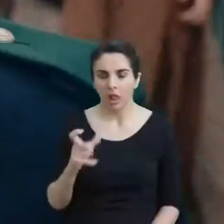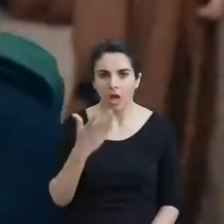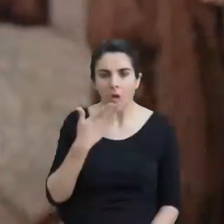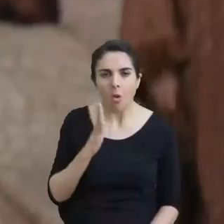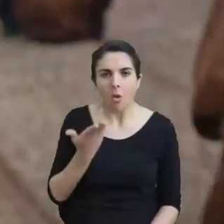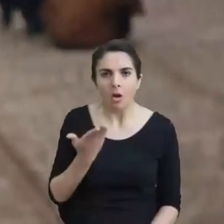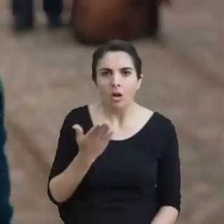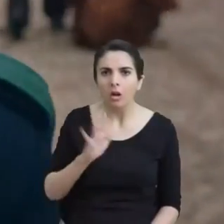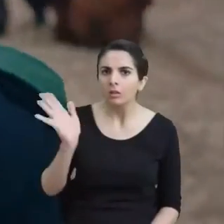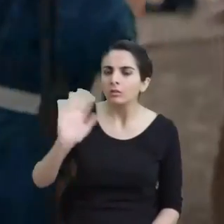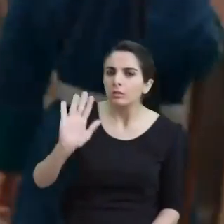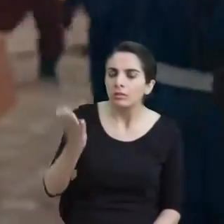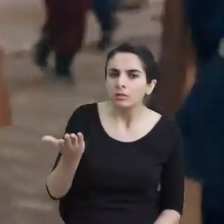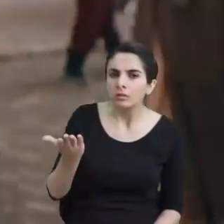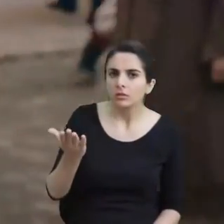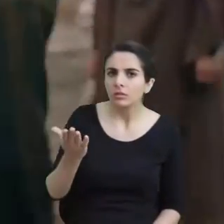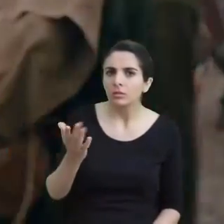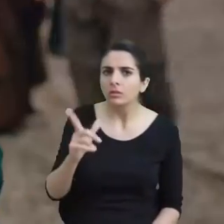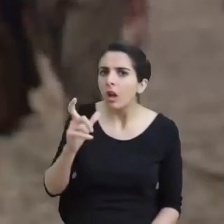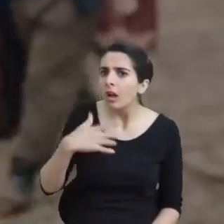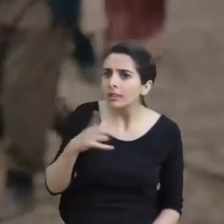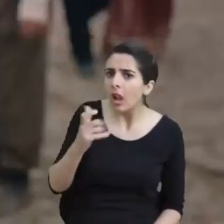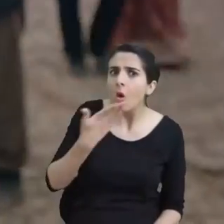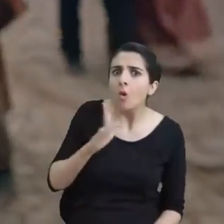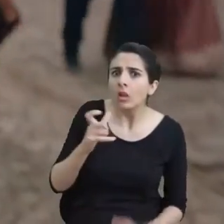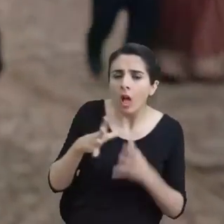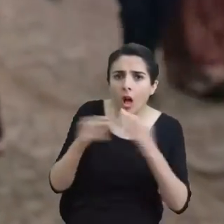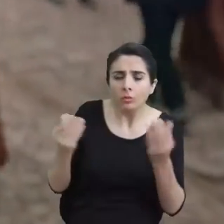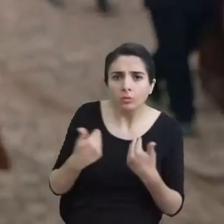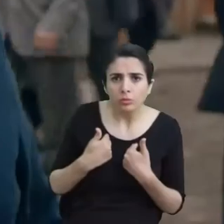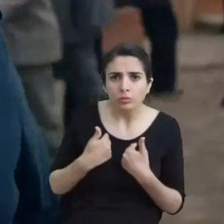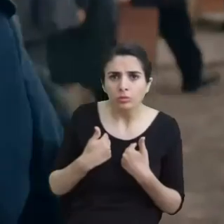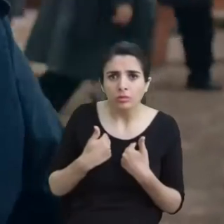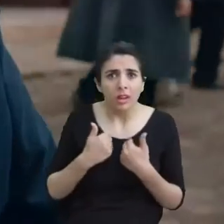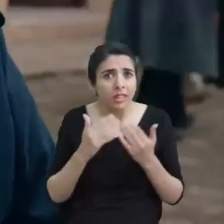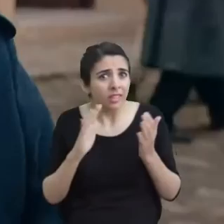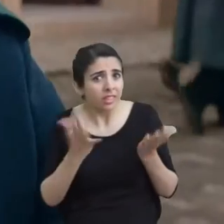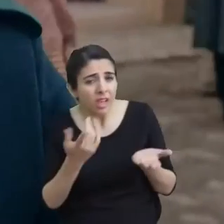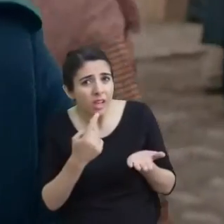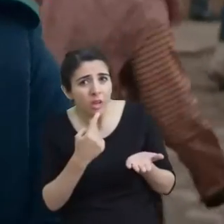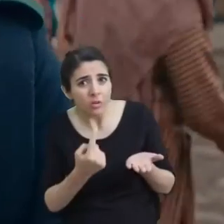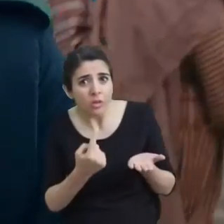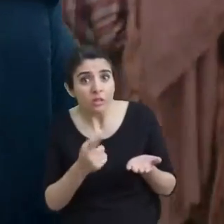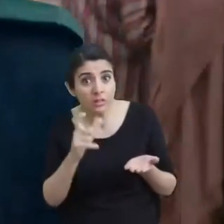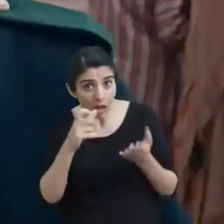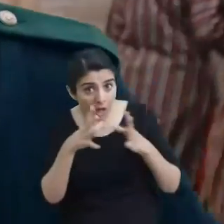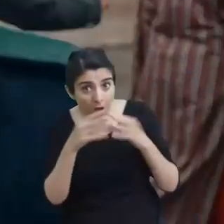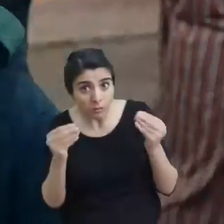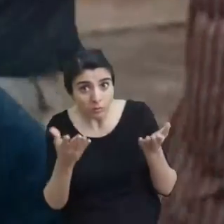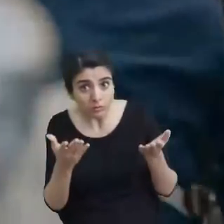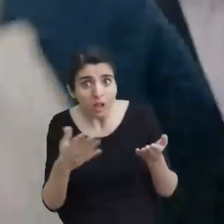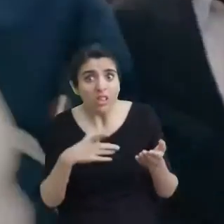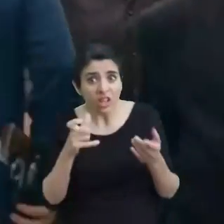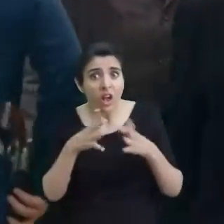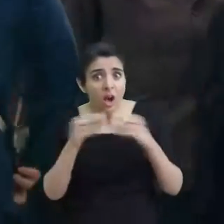Silah yok. Çeyrek! Çeyrek silah yok, silah gitmiş. Ne? Silah mı